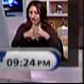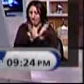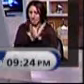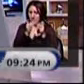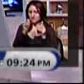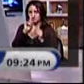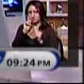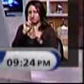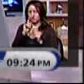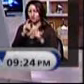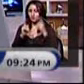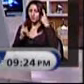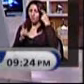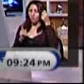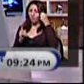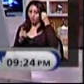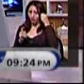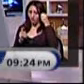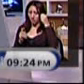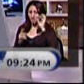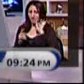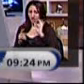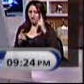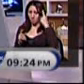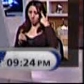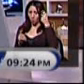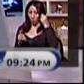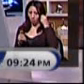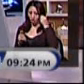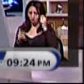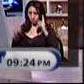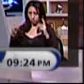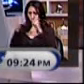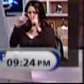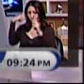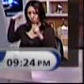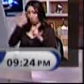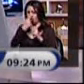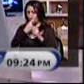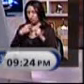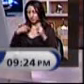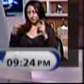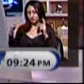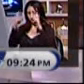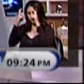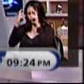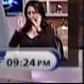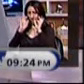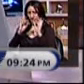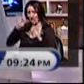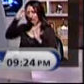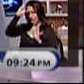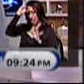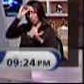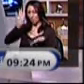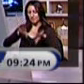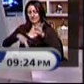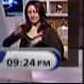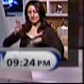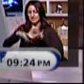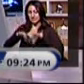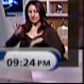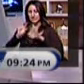هذه ليست معارضة استاذ عمرو، لانك لما تقول معارضة فانت بتقول مصطلح في العلوم السياسية يقول ان